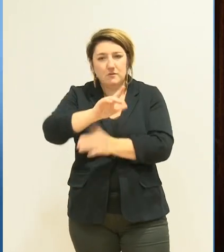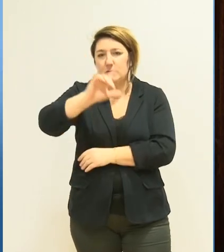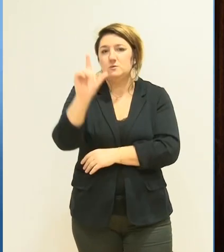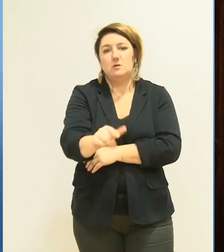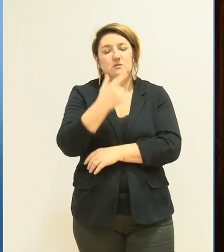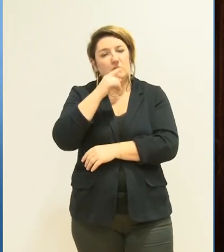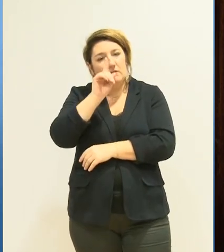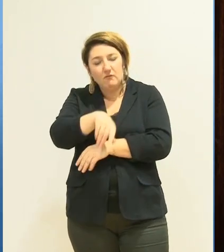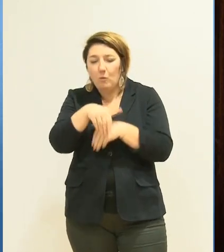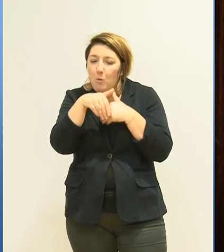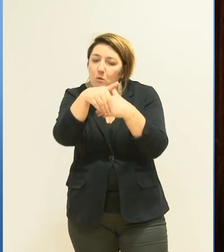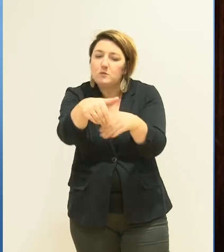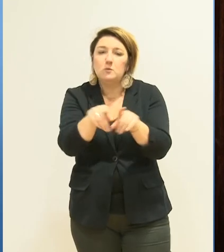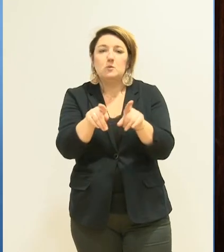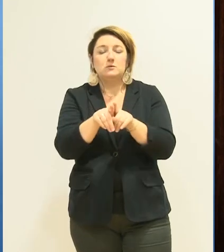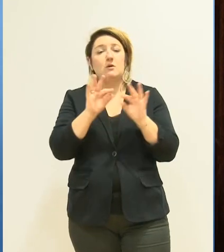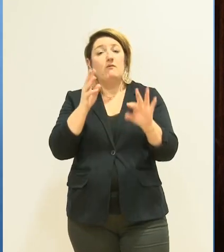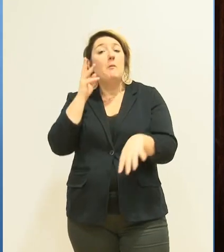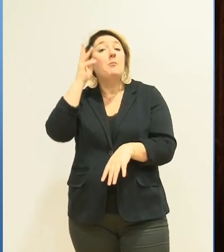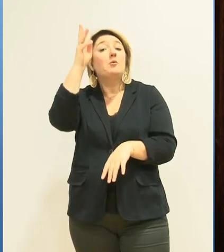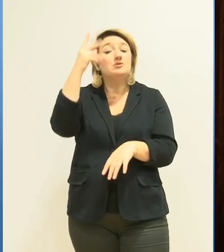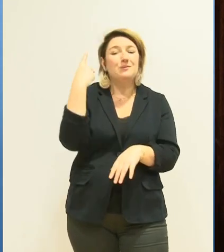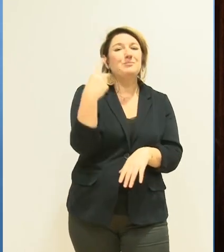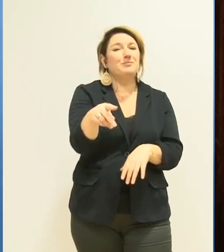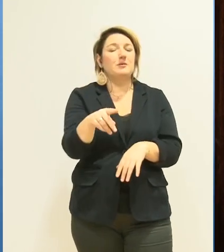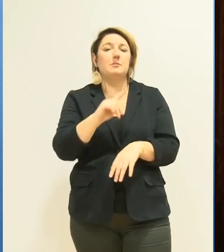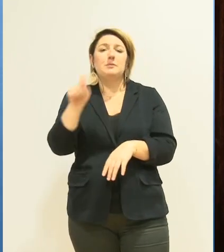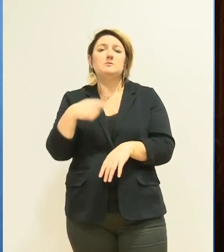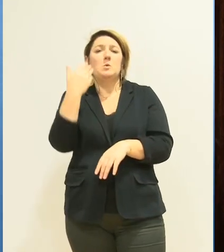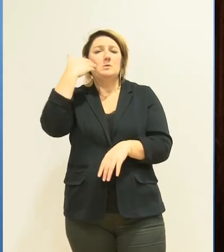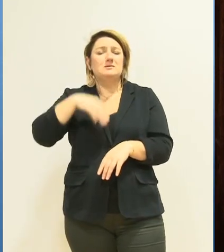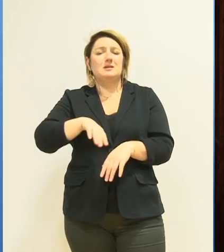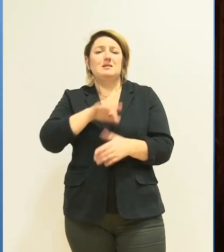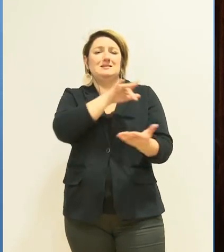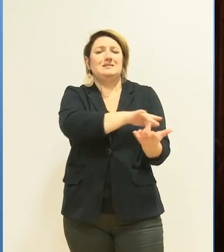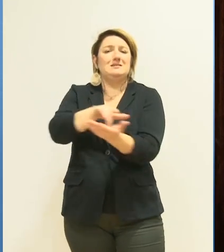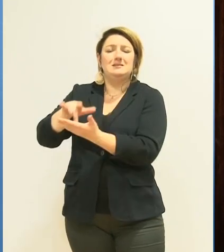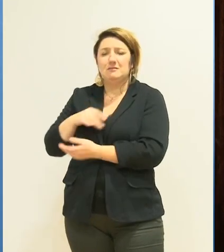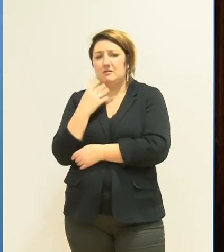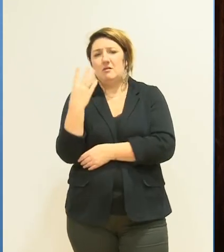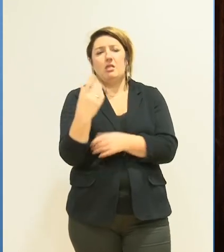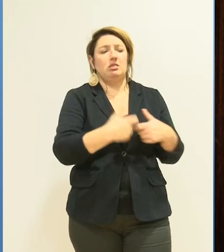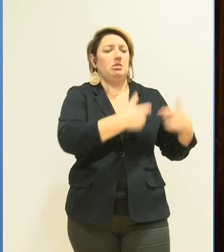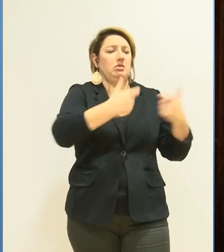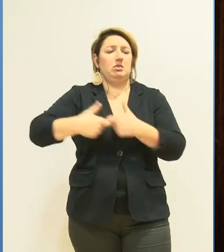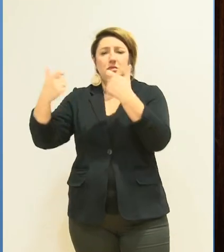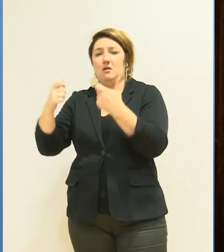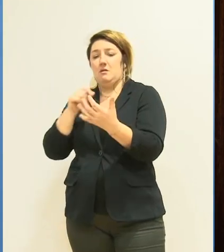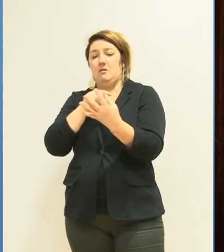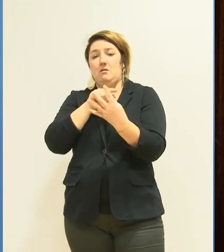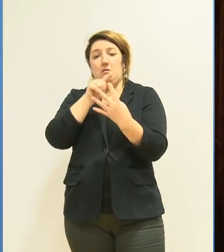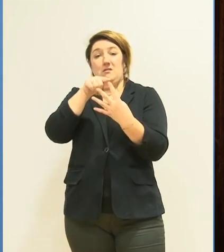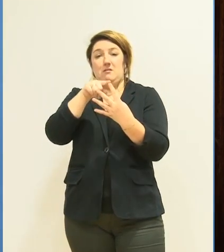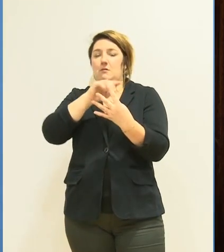poursuivre aussi sur ce projet même si on sait que sur les quatre sites c'est celui qui amène le plus de